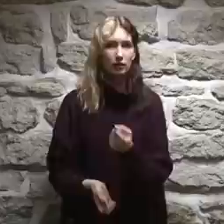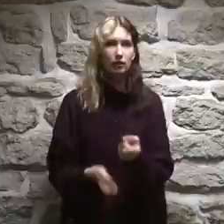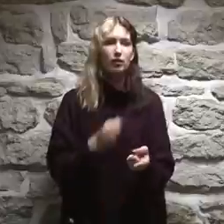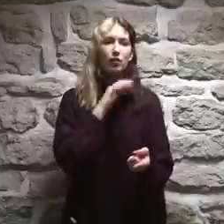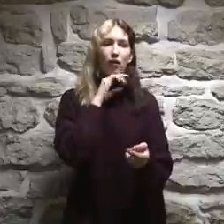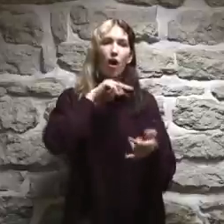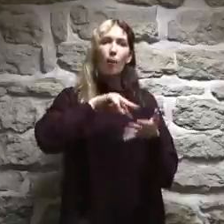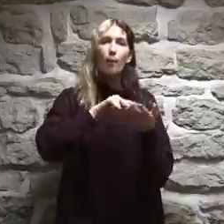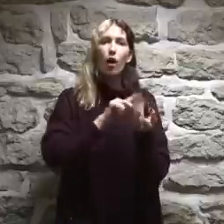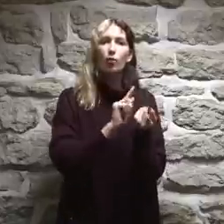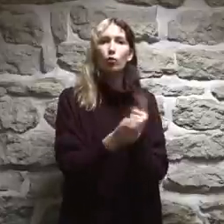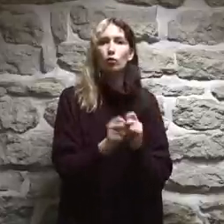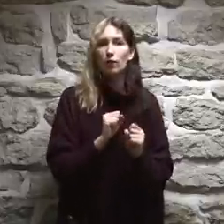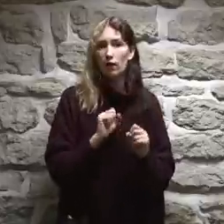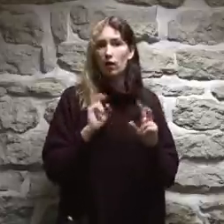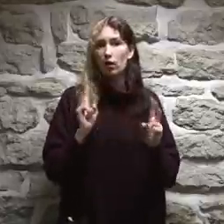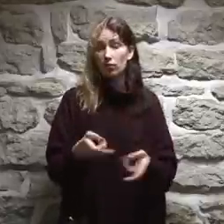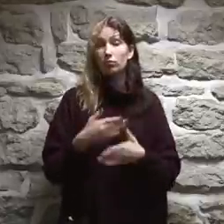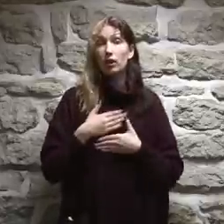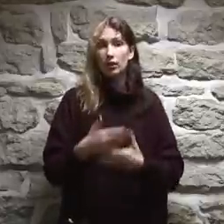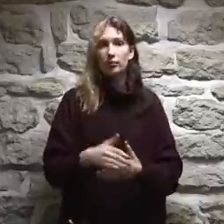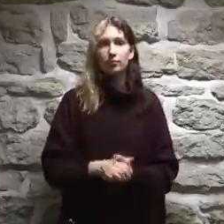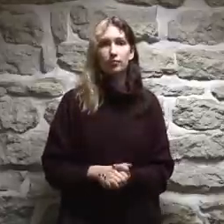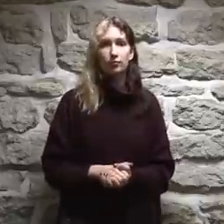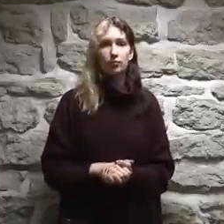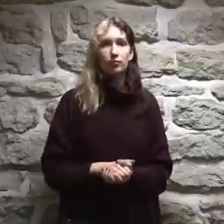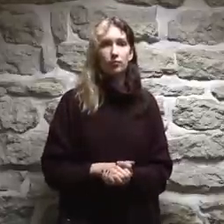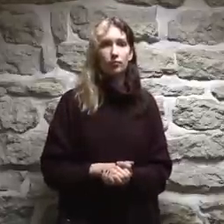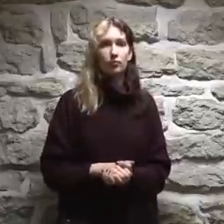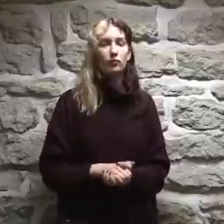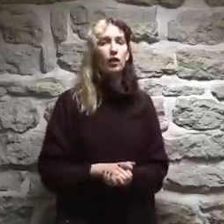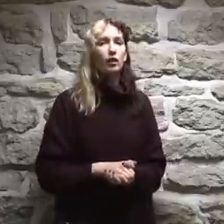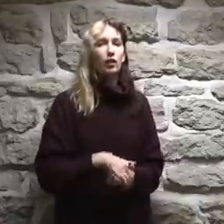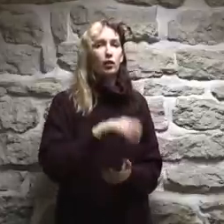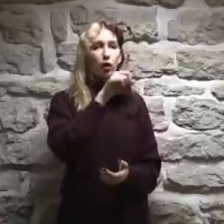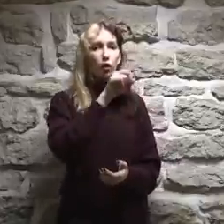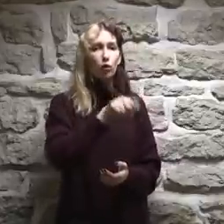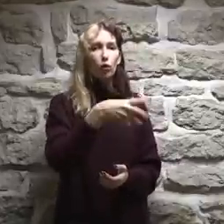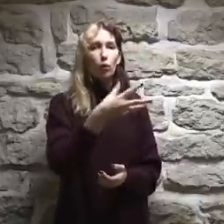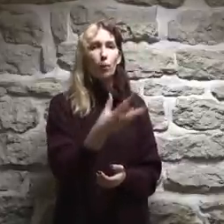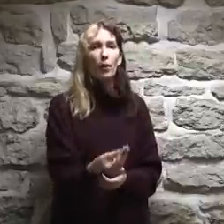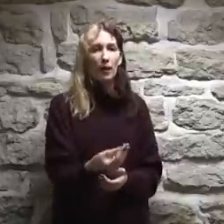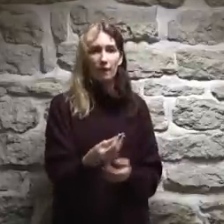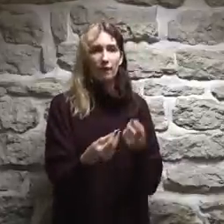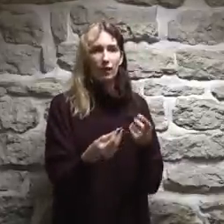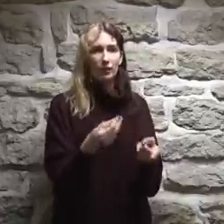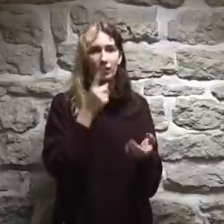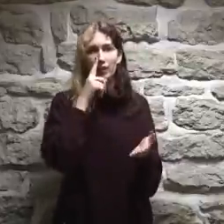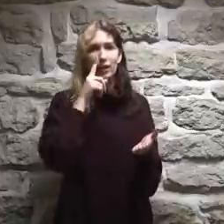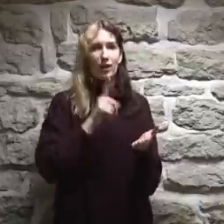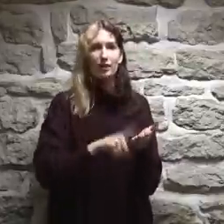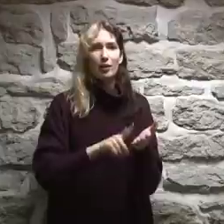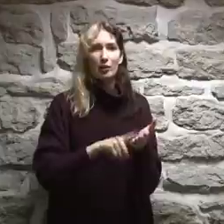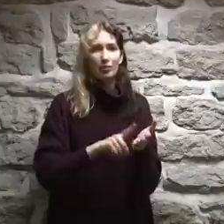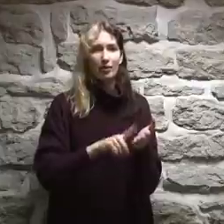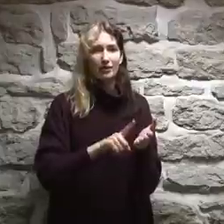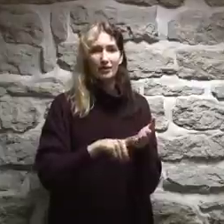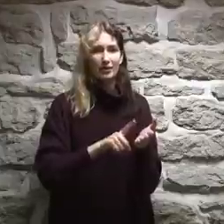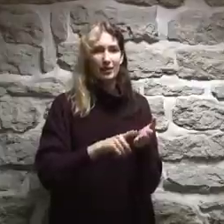plaanid ümber vaadata. Kas need ultimaatumid kuupäeva nõudmisel ei olnud mõistlikud, et seda sa võid siiski